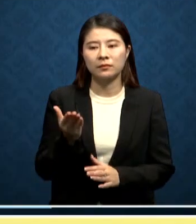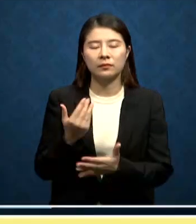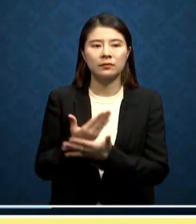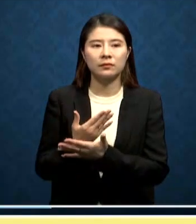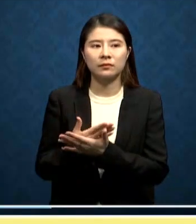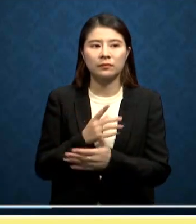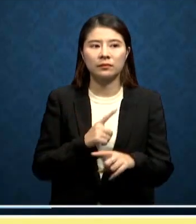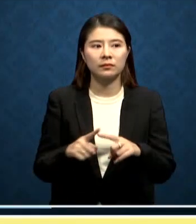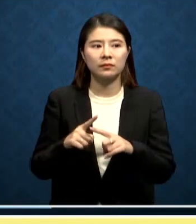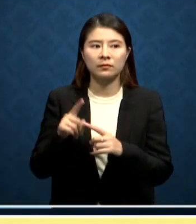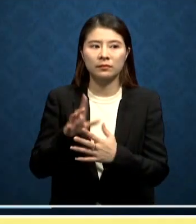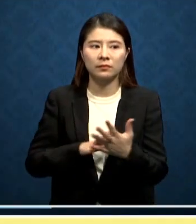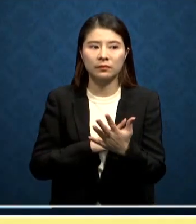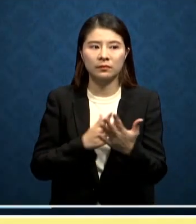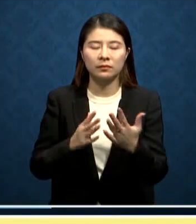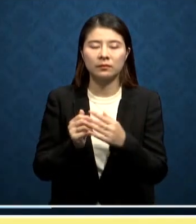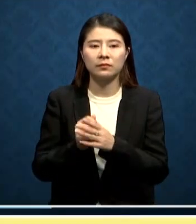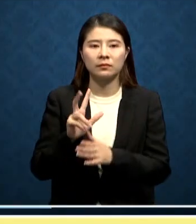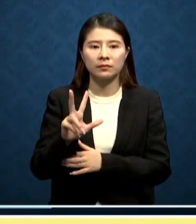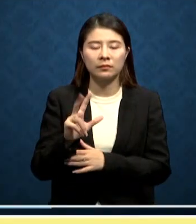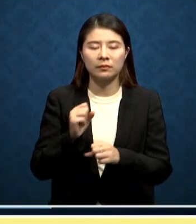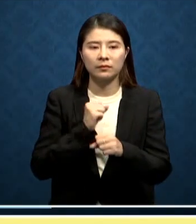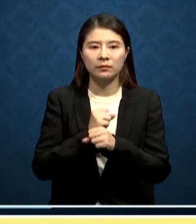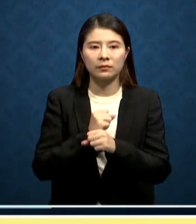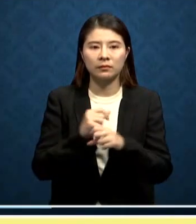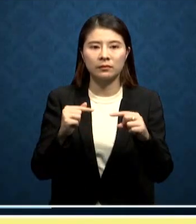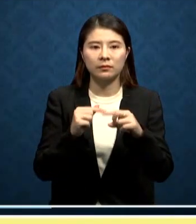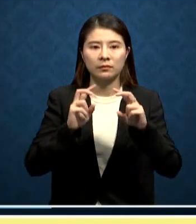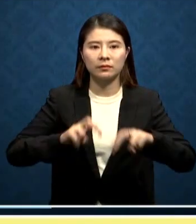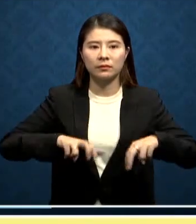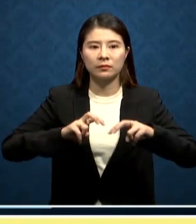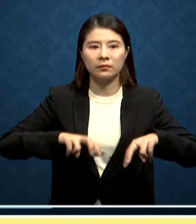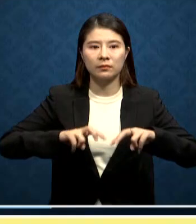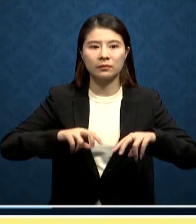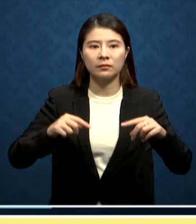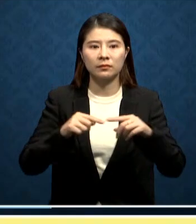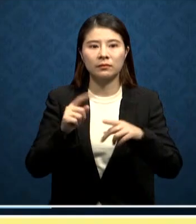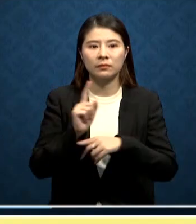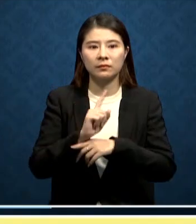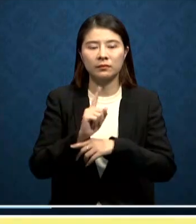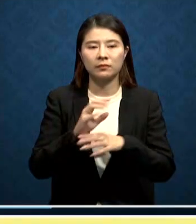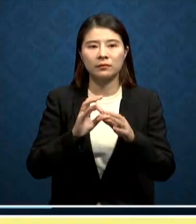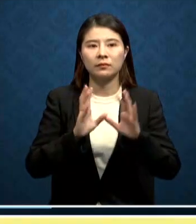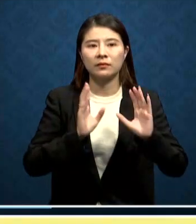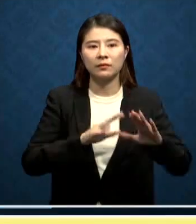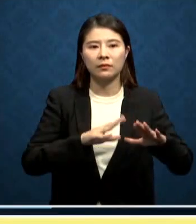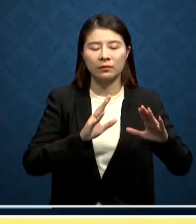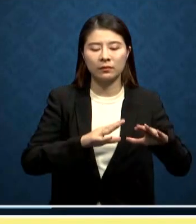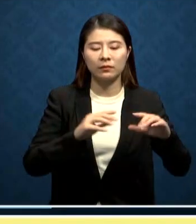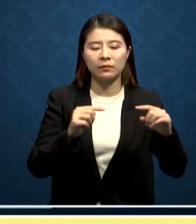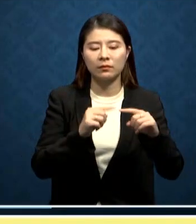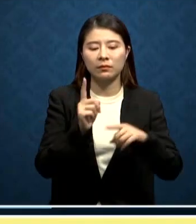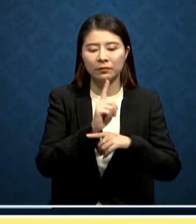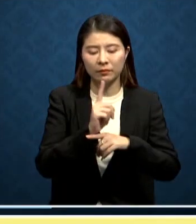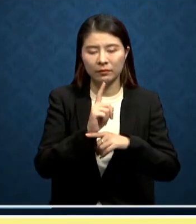เอ่อในแผนงานที่ 3เรื่องงานวิจัยเรื่องงานวิจัยเนี่ยผมเคยฝากเป็นข้อสังเกตนะครับ